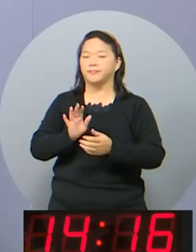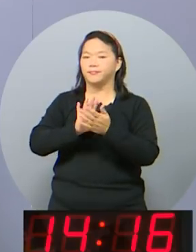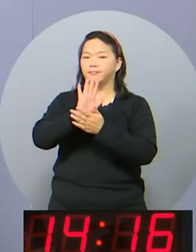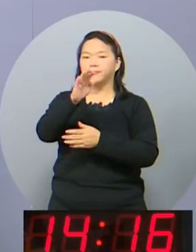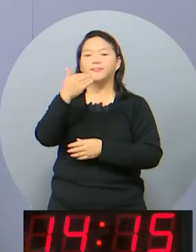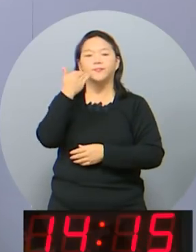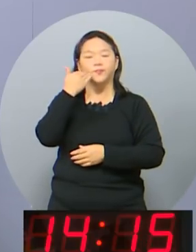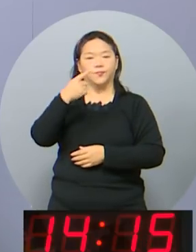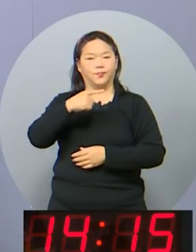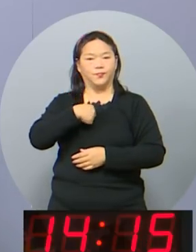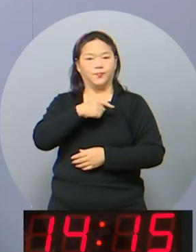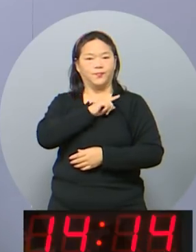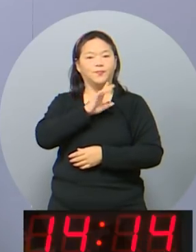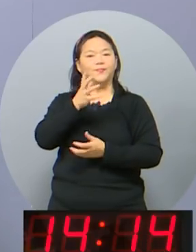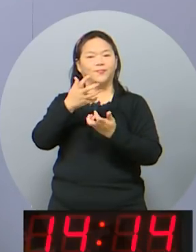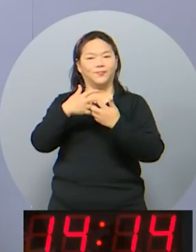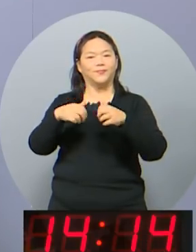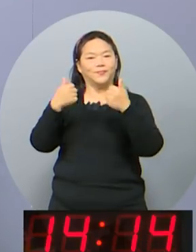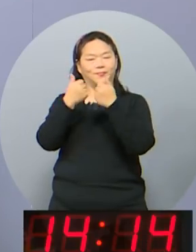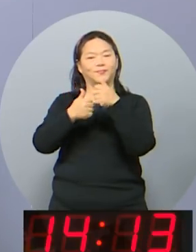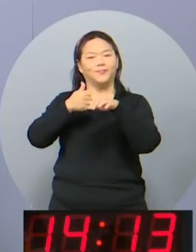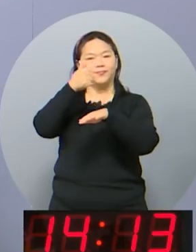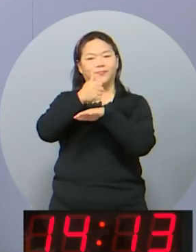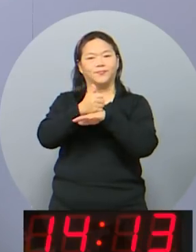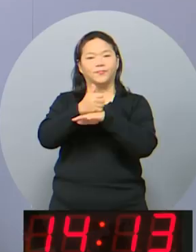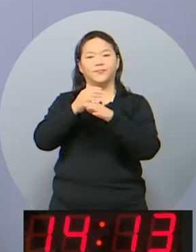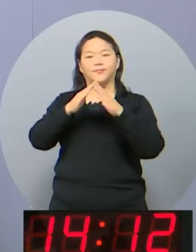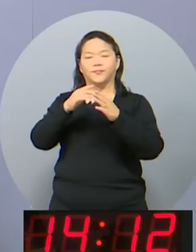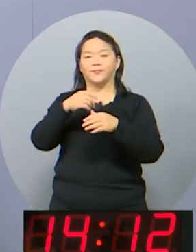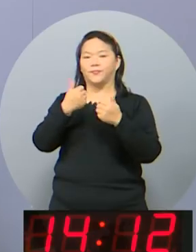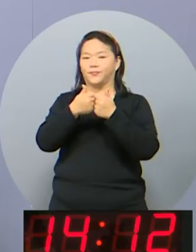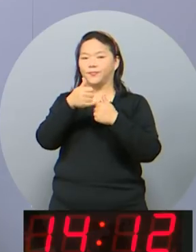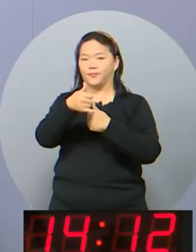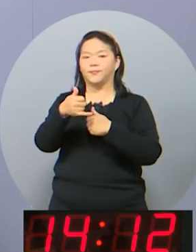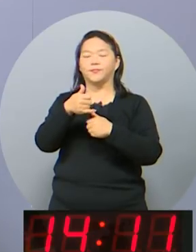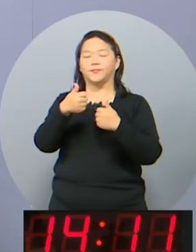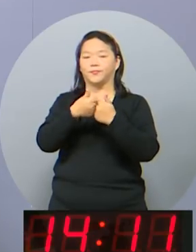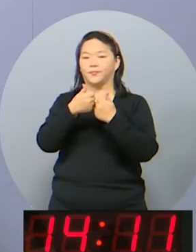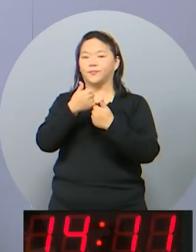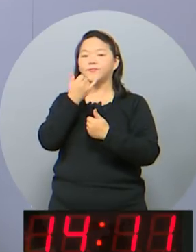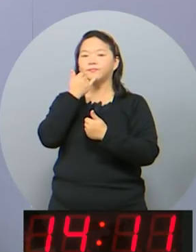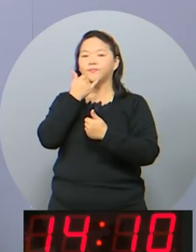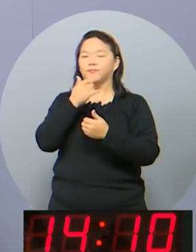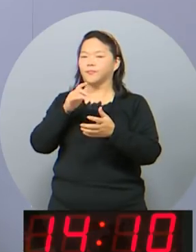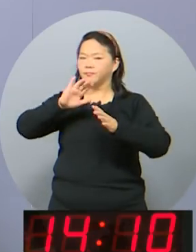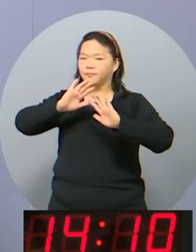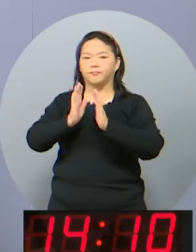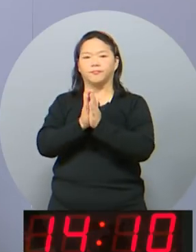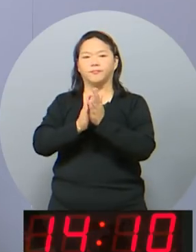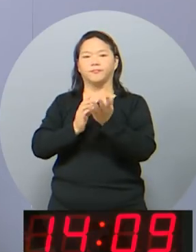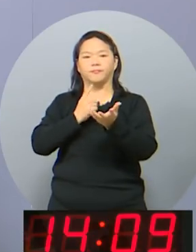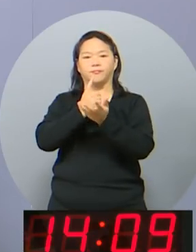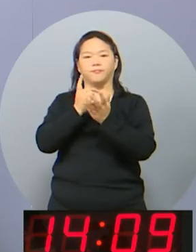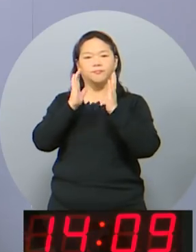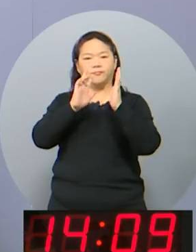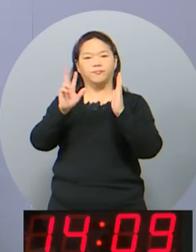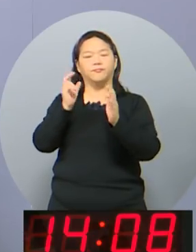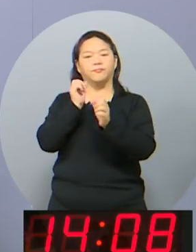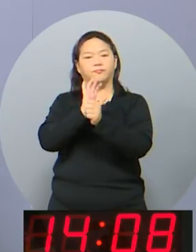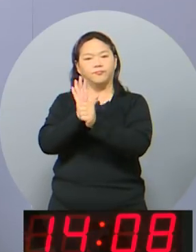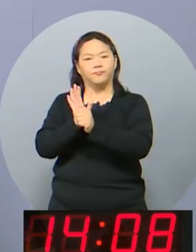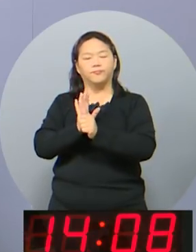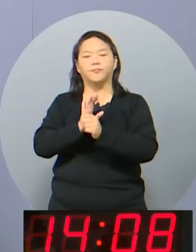杰如果有机会进入到市议会，我可以马上无缝接轨进入这个市议会，然后呢来为我们的乡